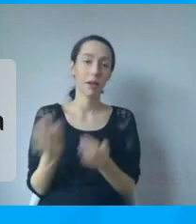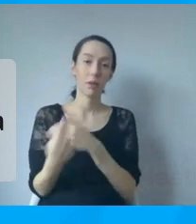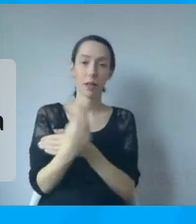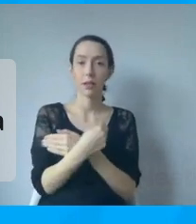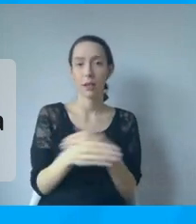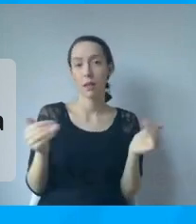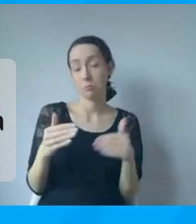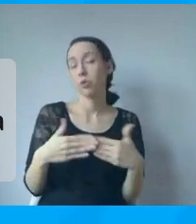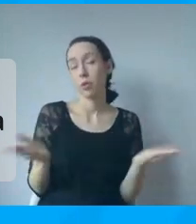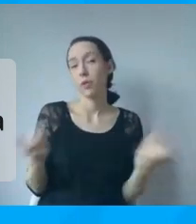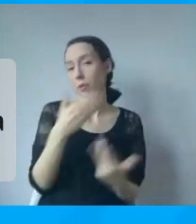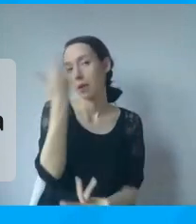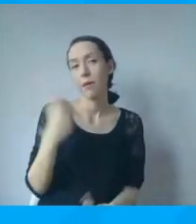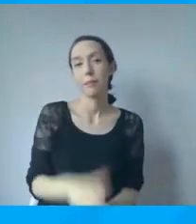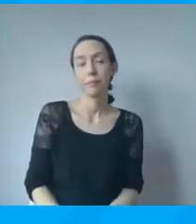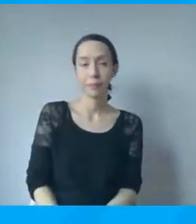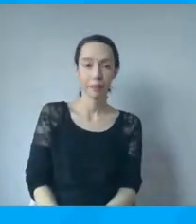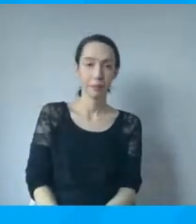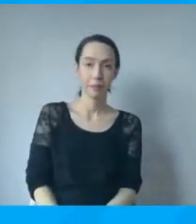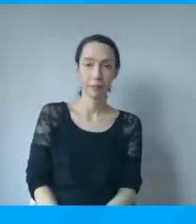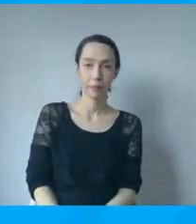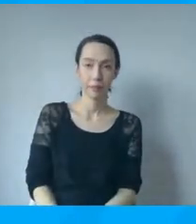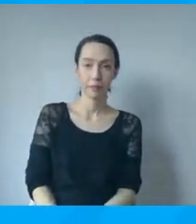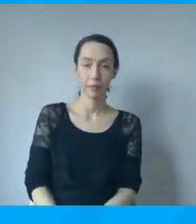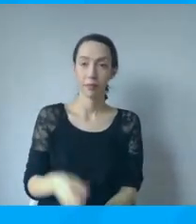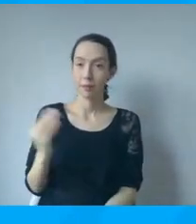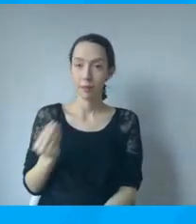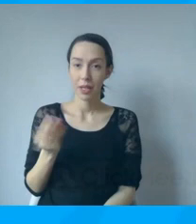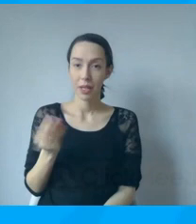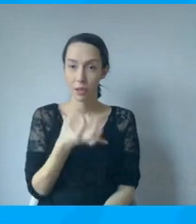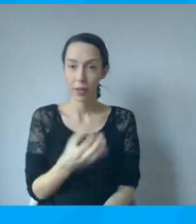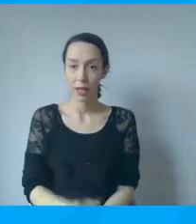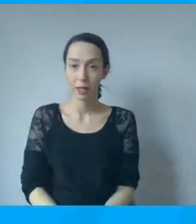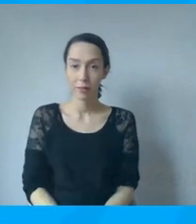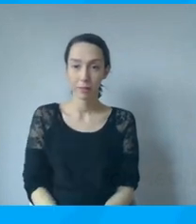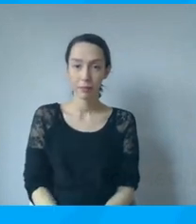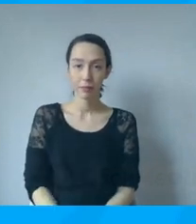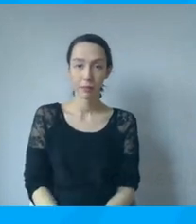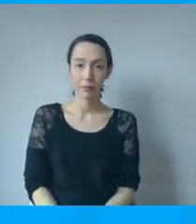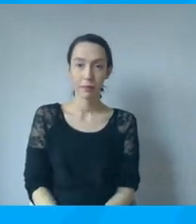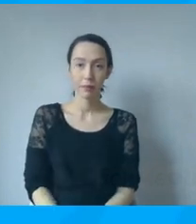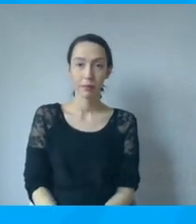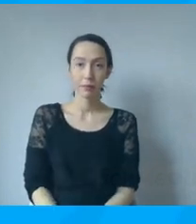Także proszę popatrzeć na stronę. Okej, okay. Jakieś jeszcze pytanie się pojawia?